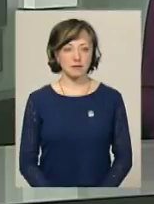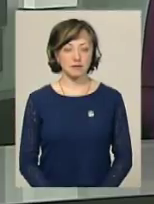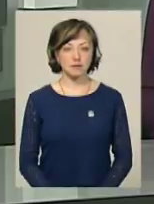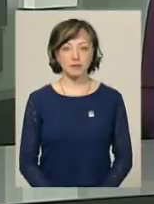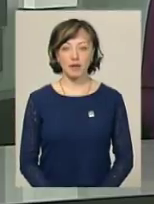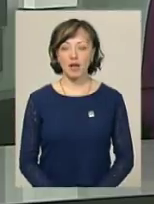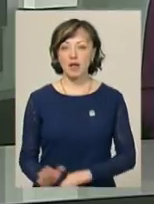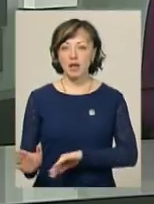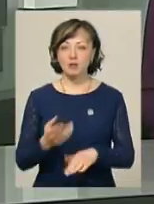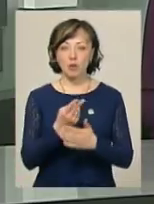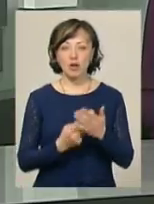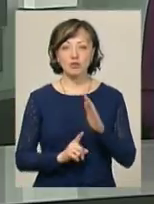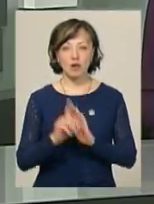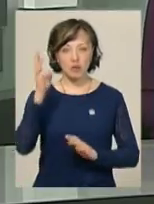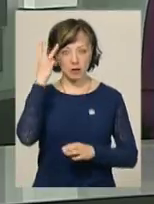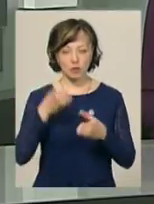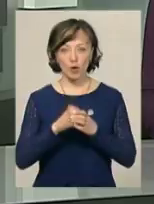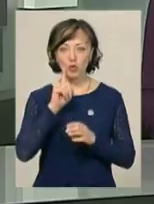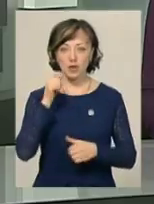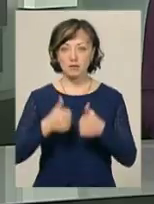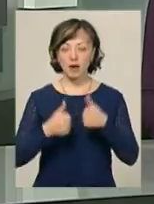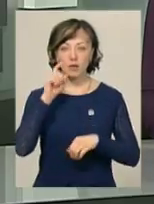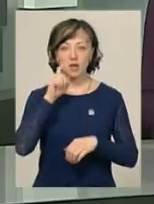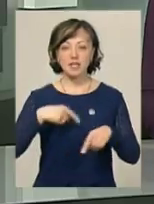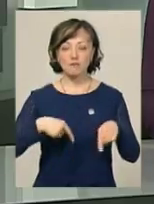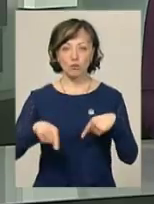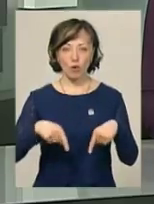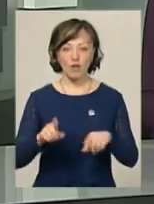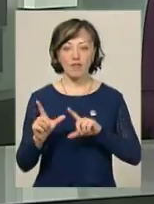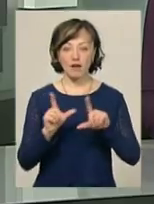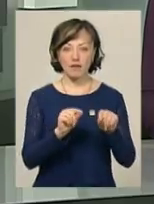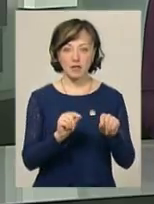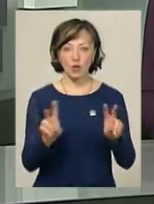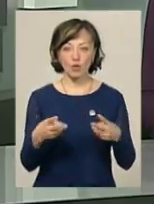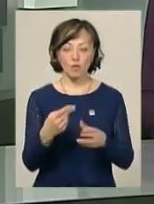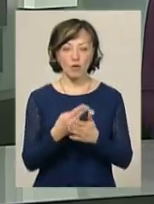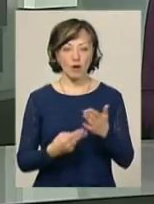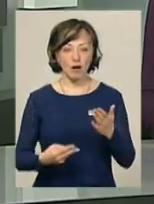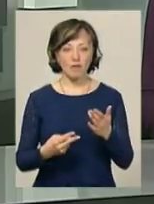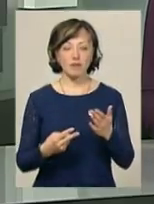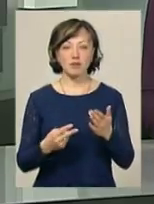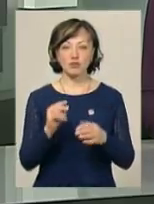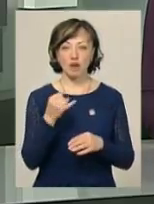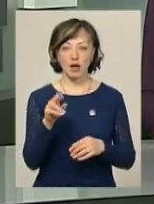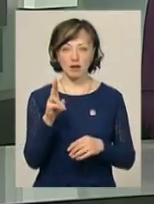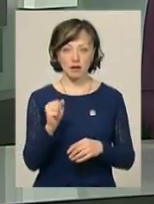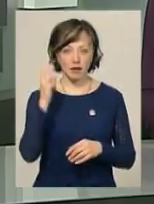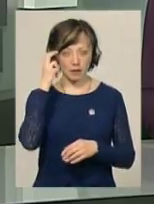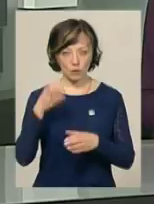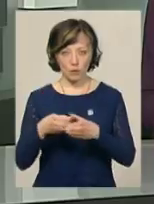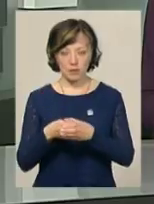З поразки стартувало Хмельницьке Поділля в юнацькій першості України з футболу. На виїзді клуб програв вишгородській «Чайці», що на